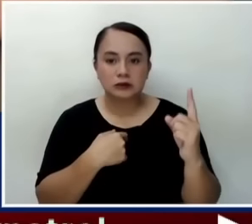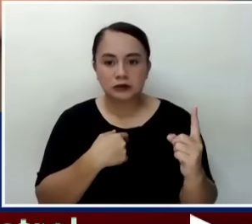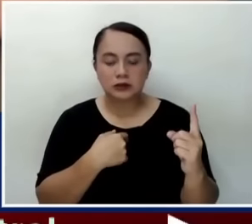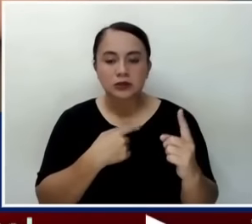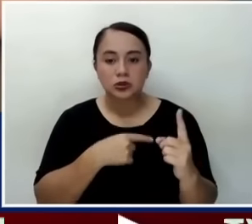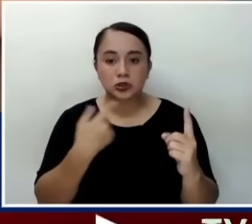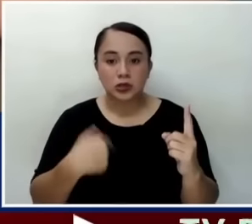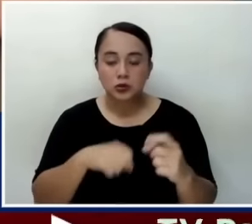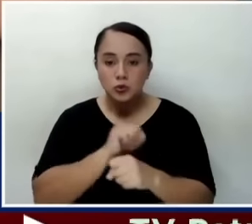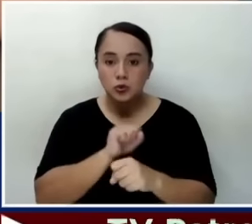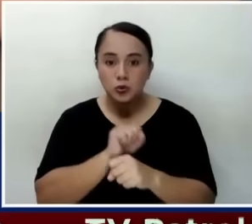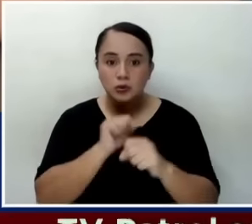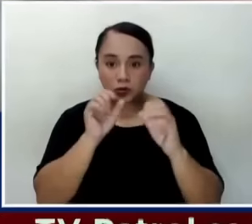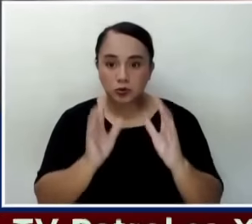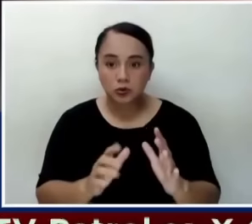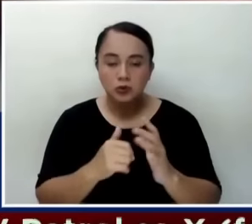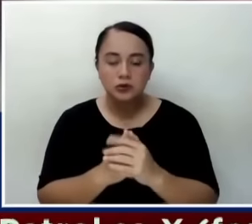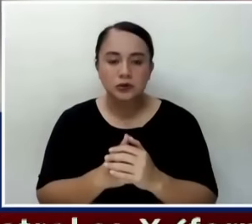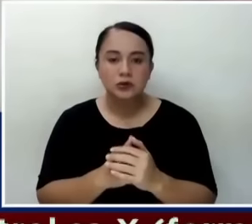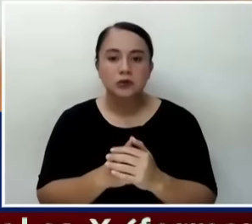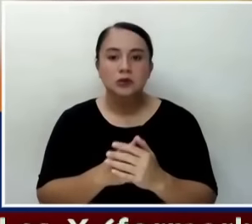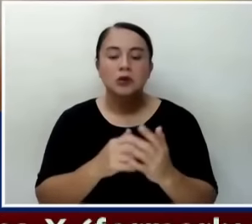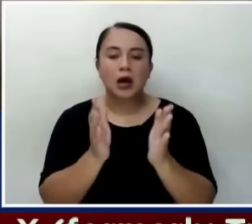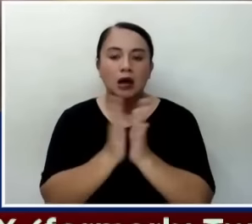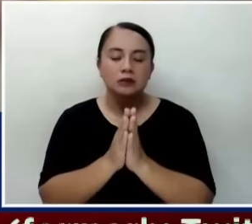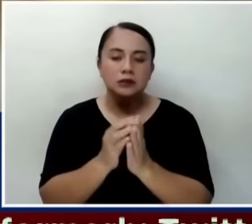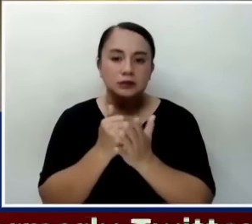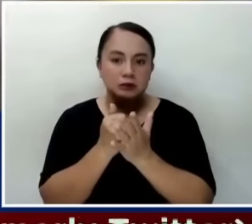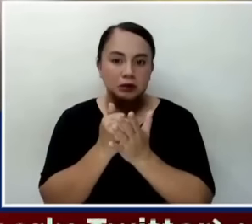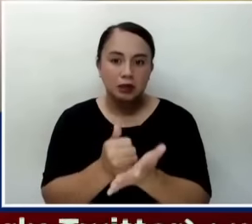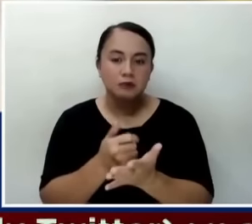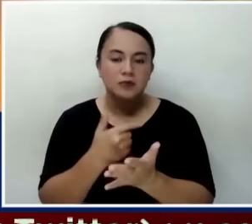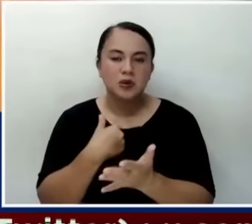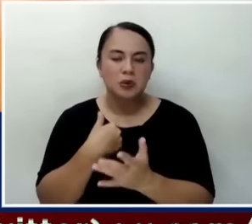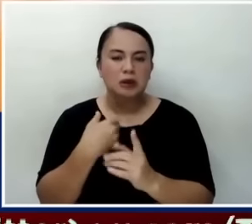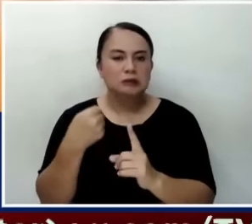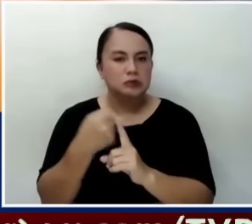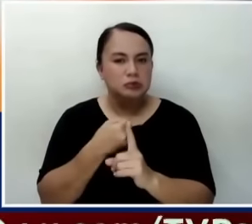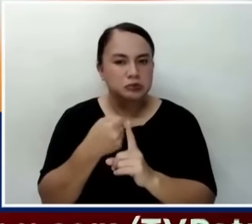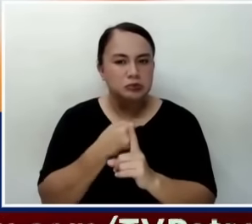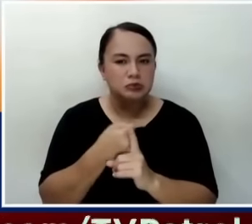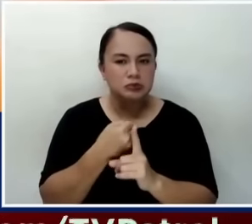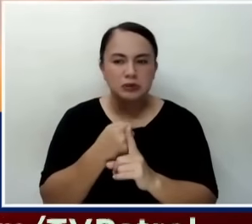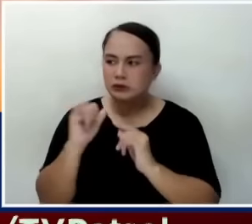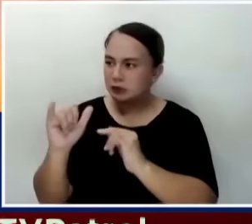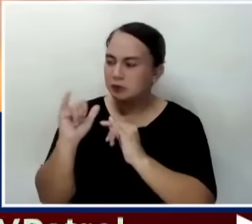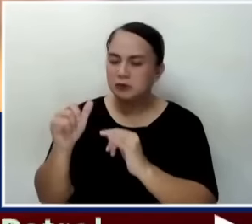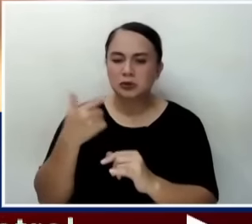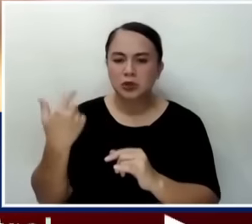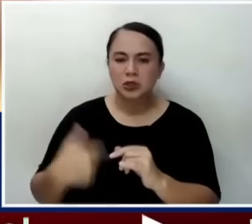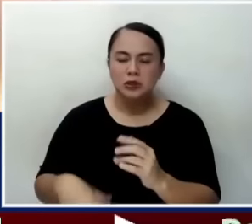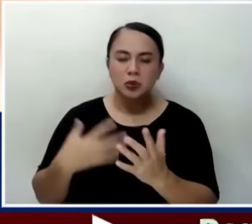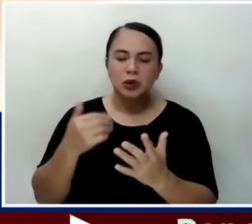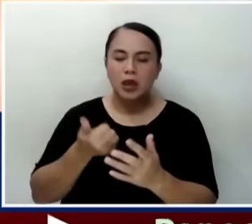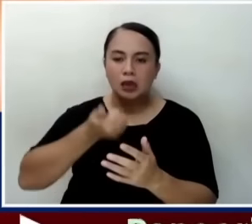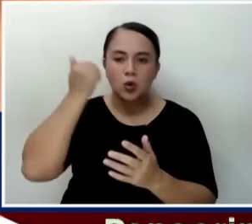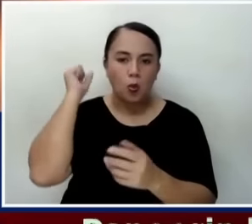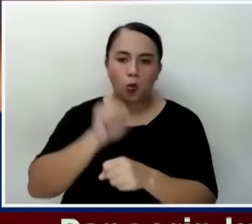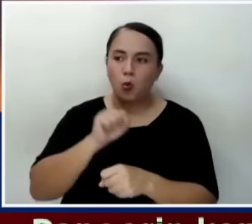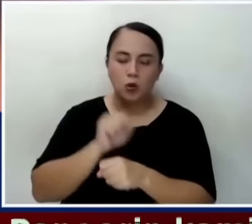worker ang humingi sa kanila na saklolo na nakaranas umano ng pamamaltrato sa mga kapwa Chinese dahil tumanggi siyang magtrabaho sa